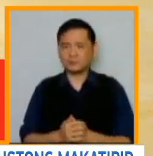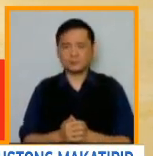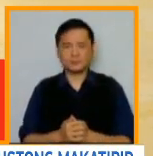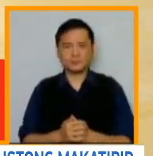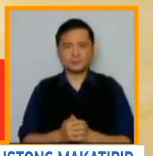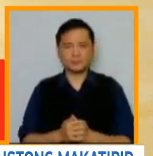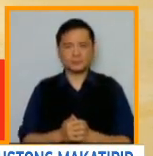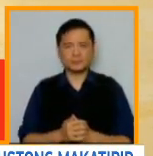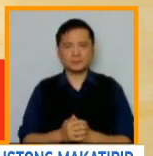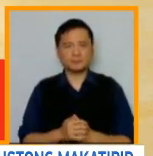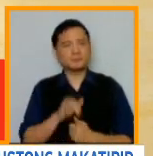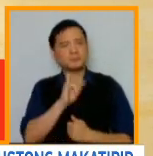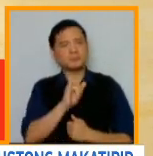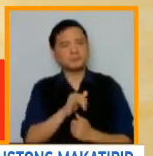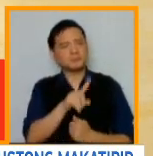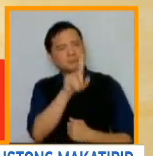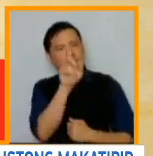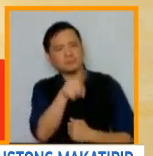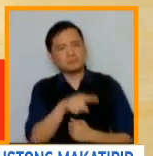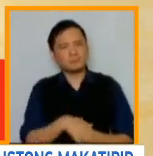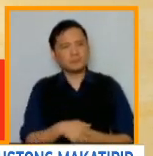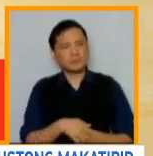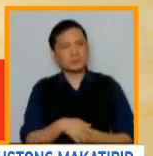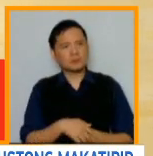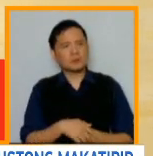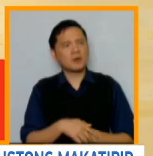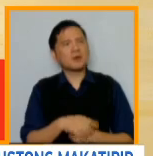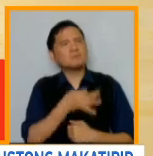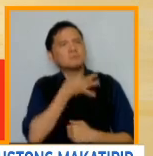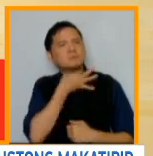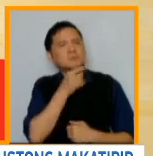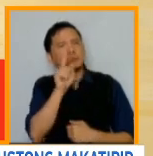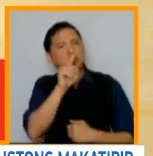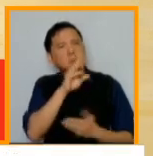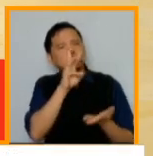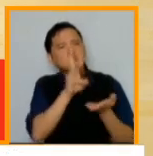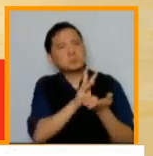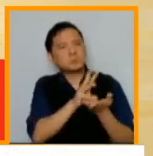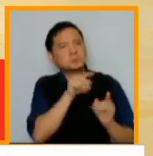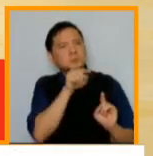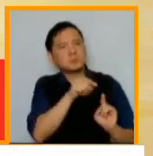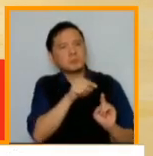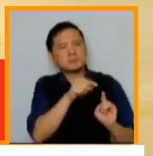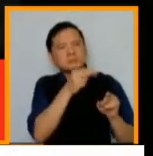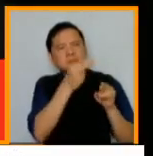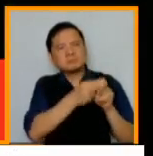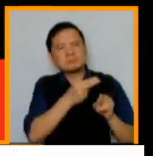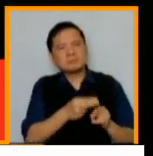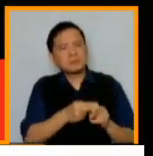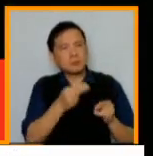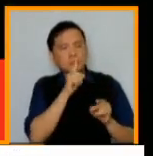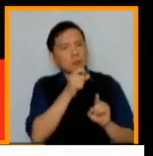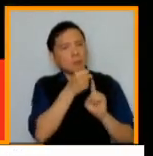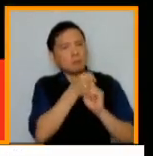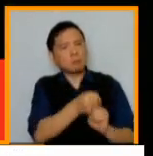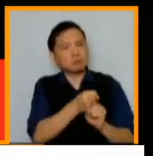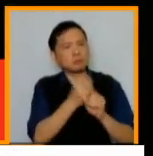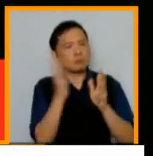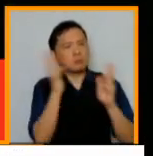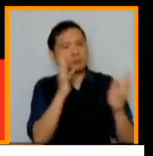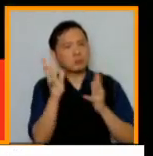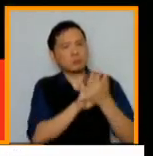doon sa monitoring ninyo, ano yung mga lugar na matinding naapektuhan itong Bagyong Odette? Opo, tuloy-tuloy po ang monitoring